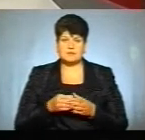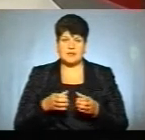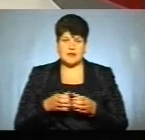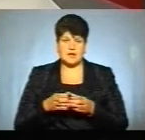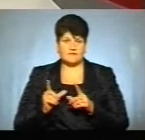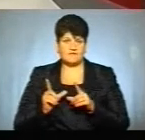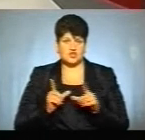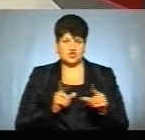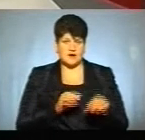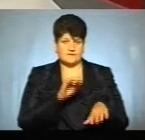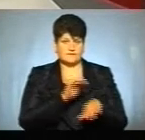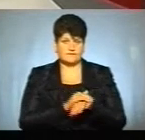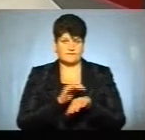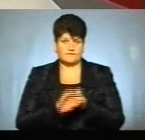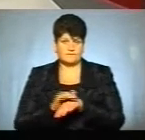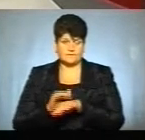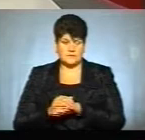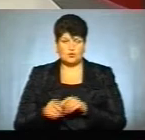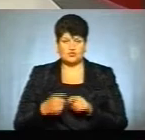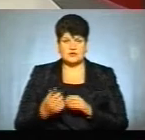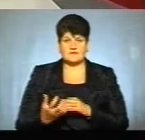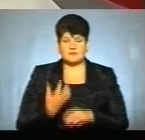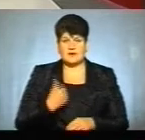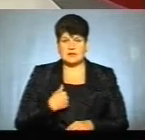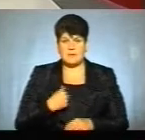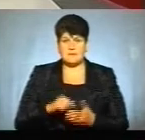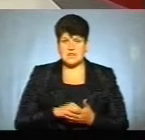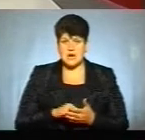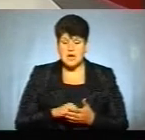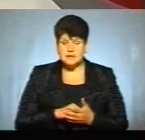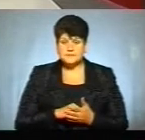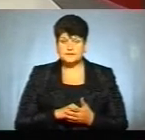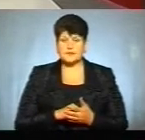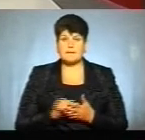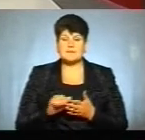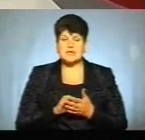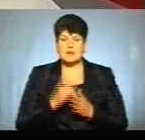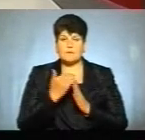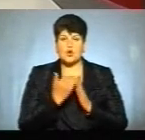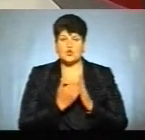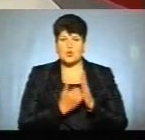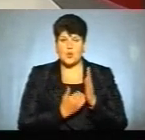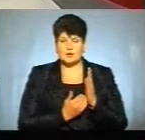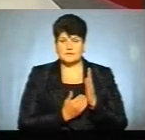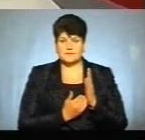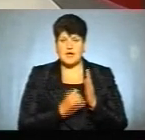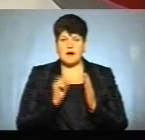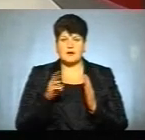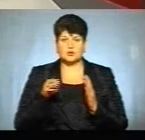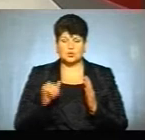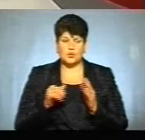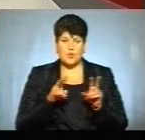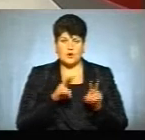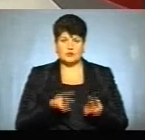виїжджають, фіксують це порушення і потім направляють нам матеріали. Матеріали, протокол акту огляду